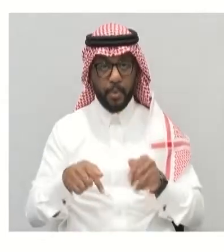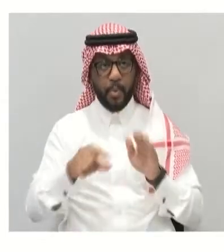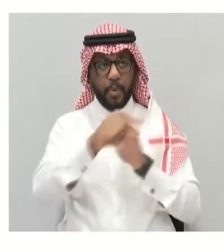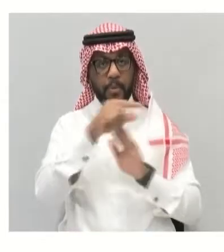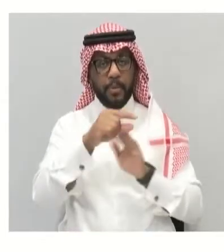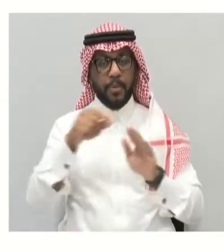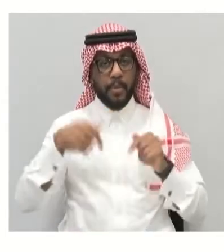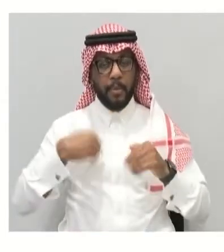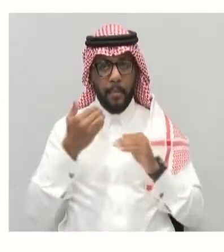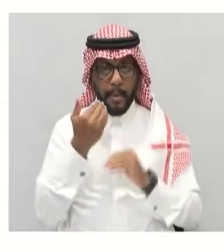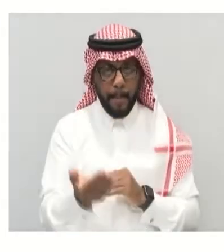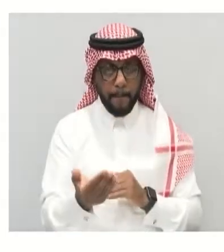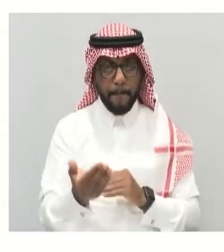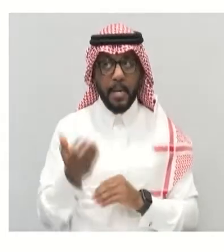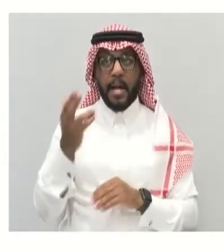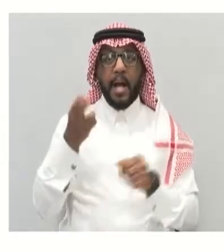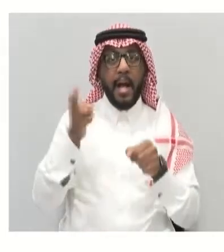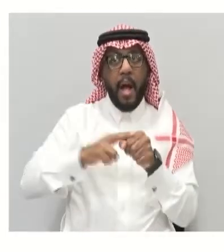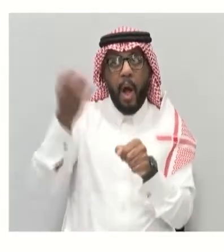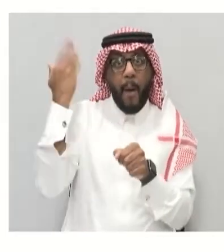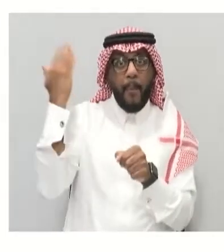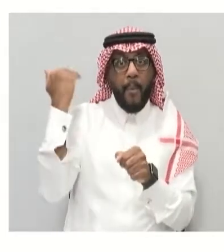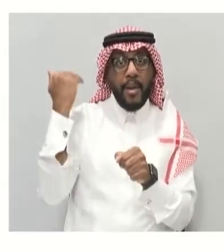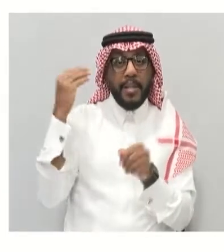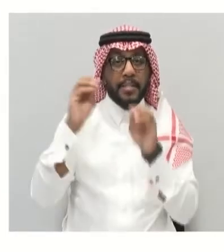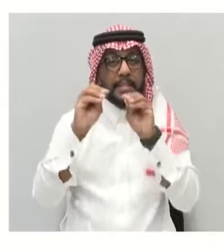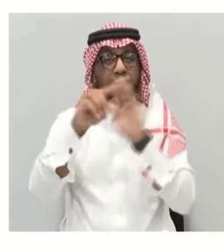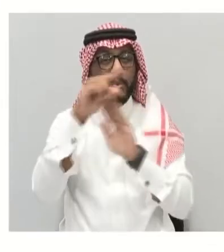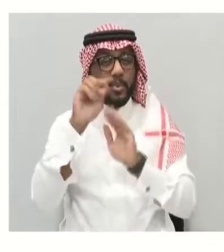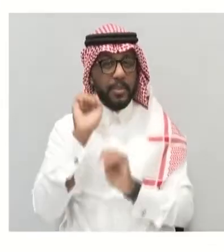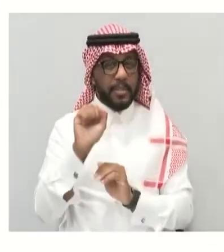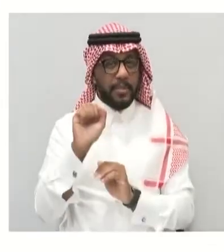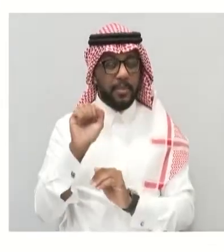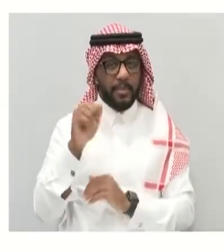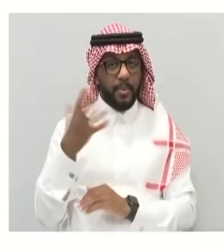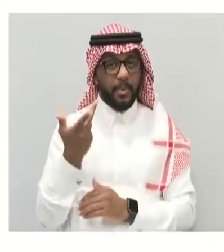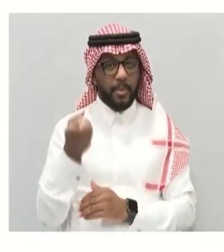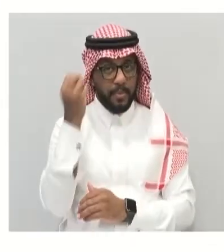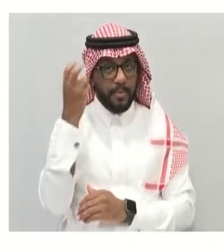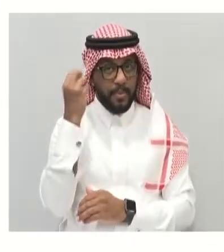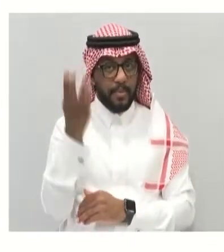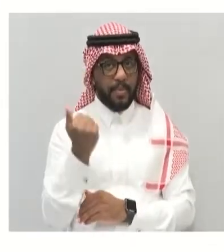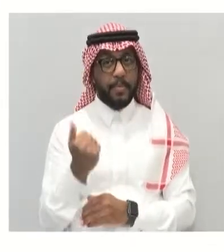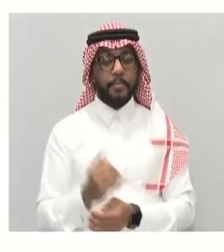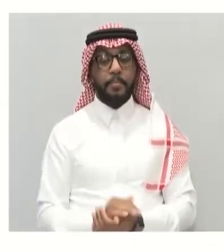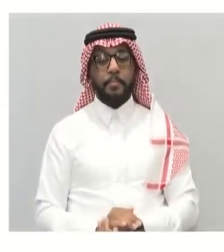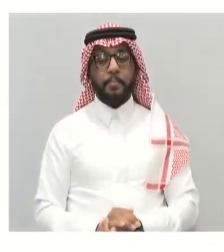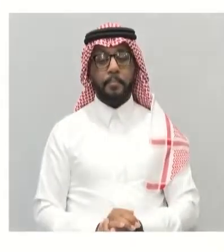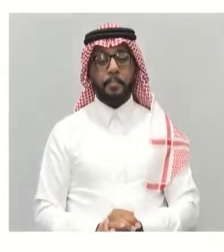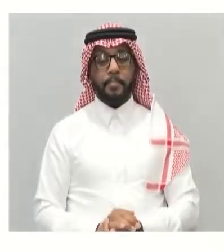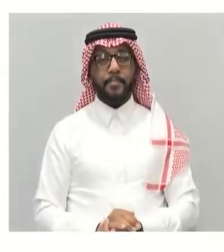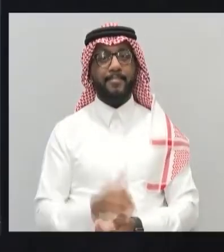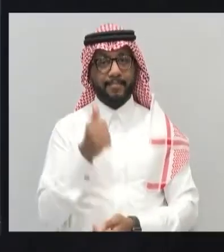نشرح في هذا الدرس نريد ان نتذكر سويا ما هو الدرس السابق الذي درسناه نعم